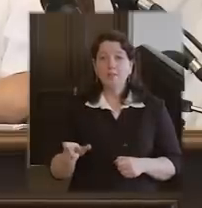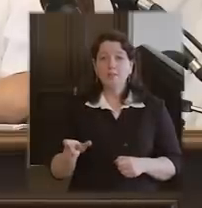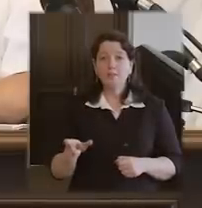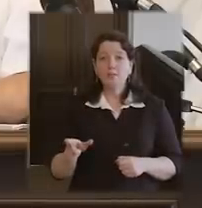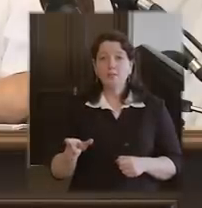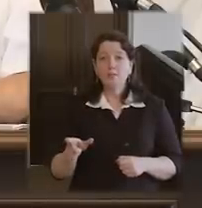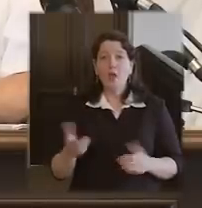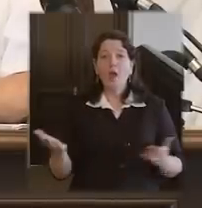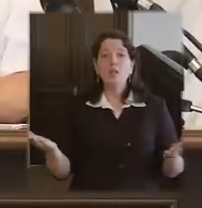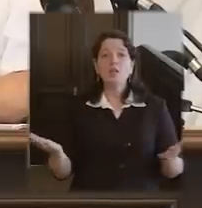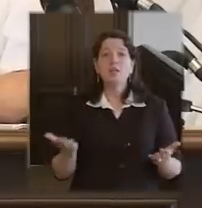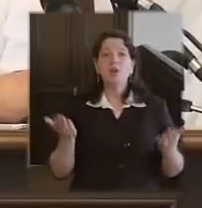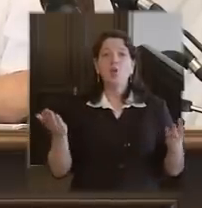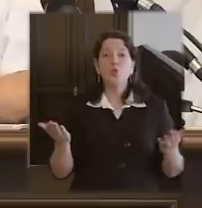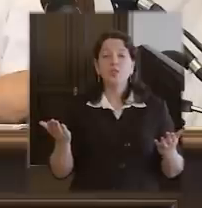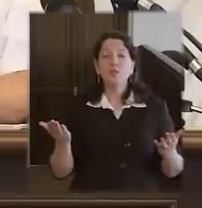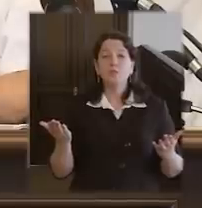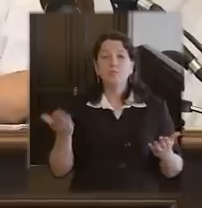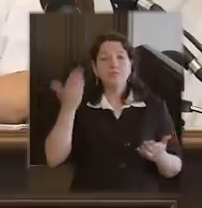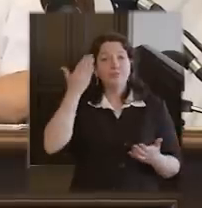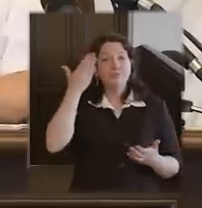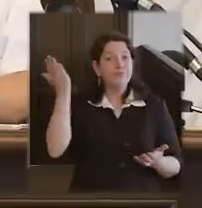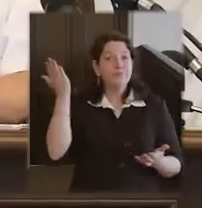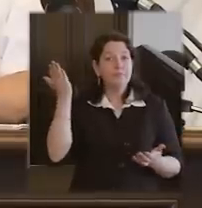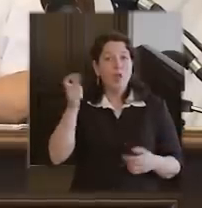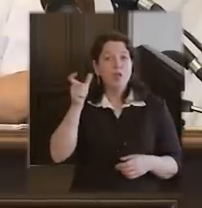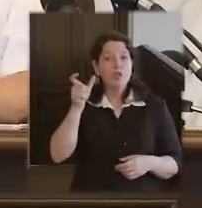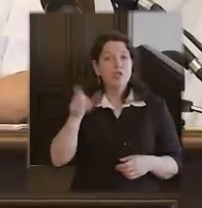человек, некий человек Иисус,